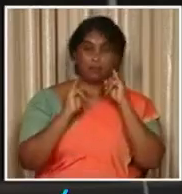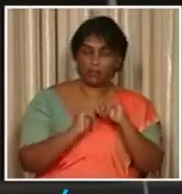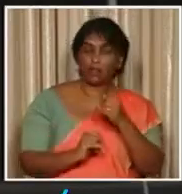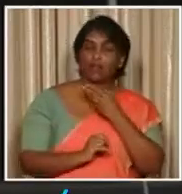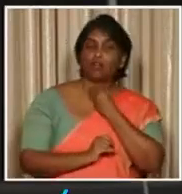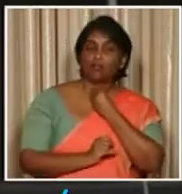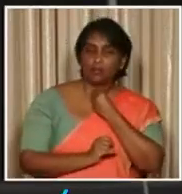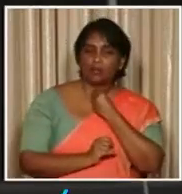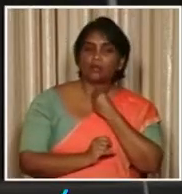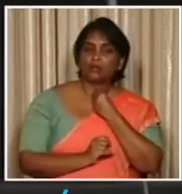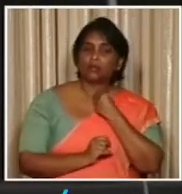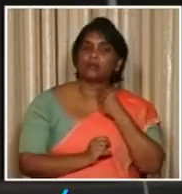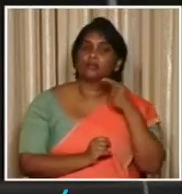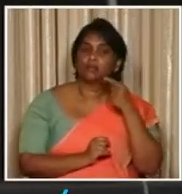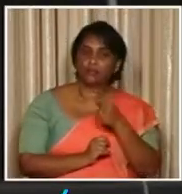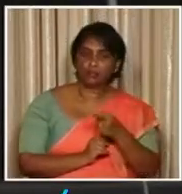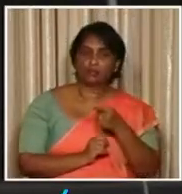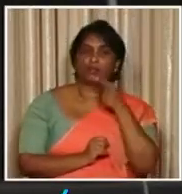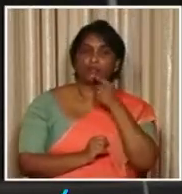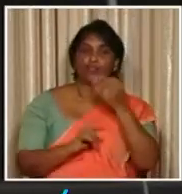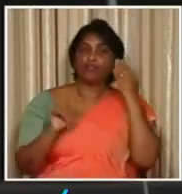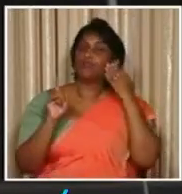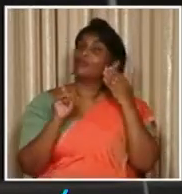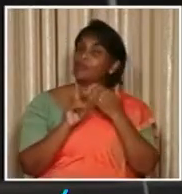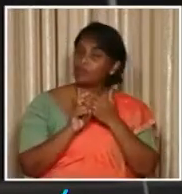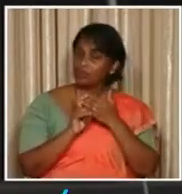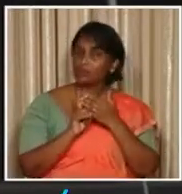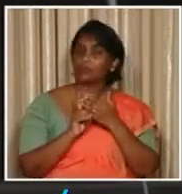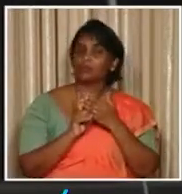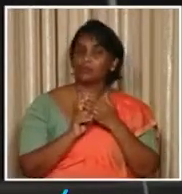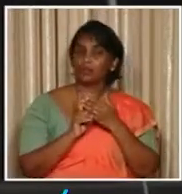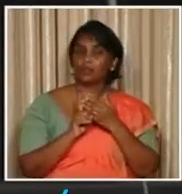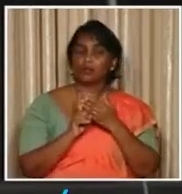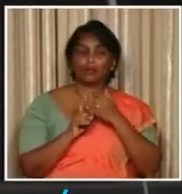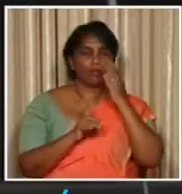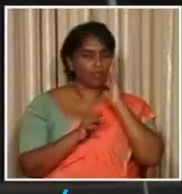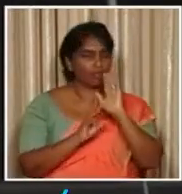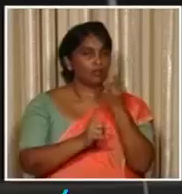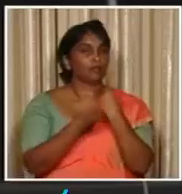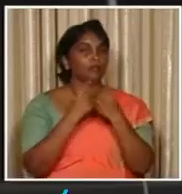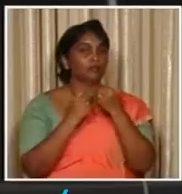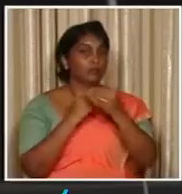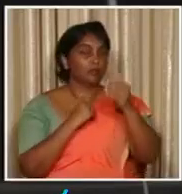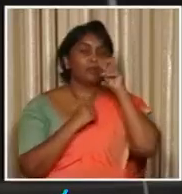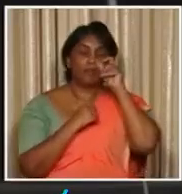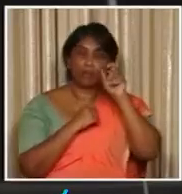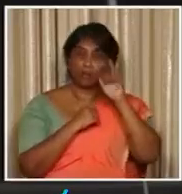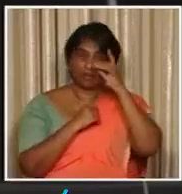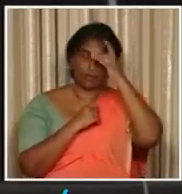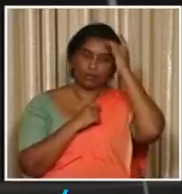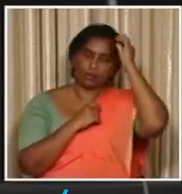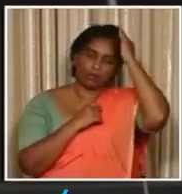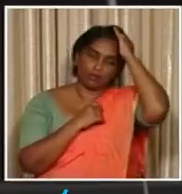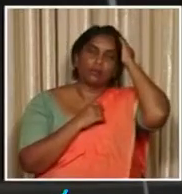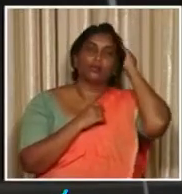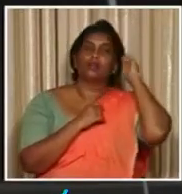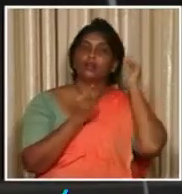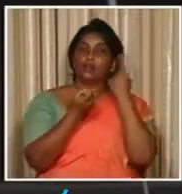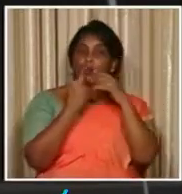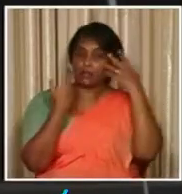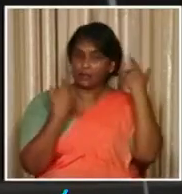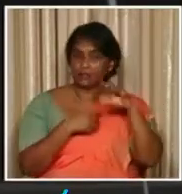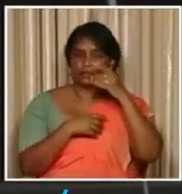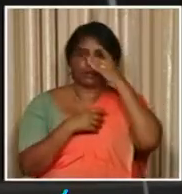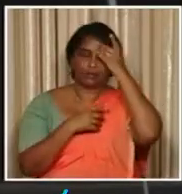නාඩගමක් කියලා. එතකොට ඒ පිළිබඳව ස්වාධීන පරීක්ෂණයක් කරන්න ඕන. ඒ ස්වාධීන පරීක්ෂණයක්